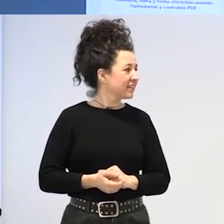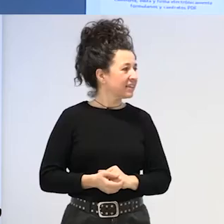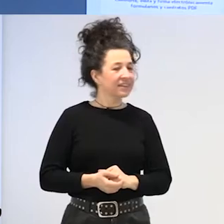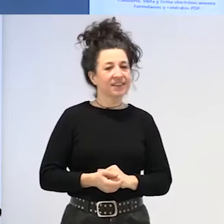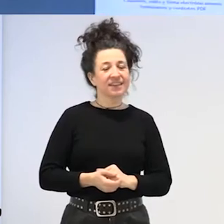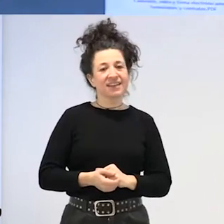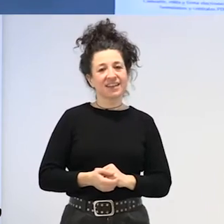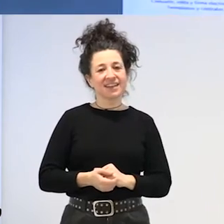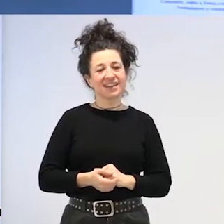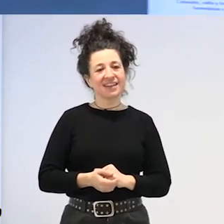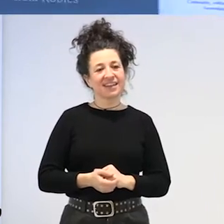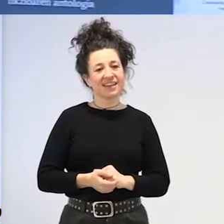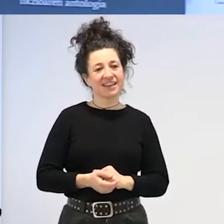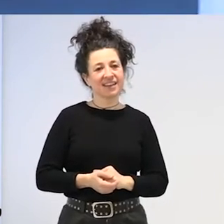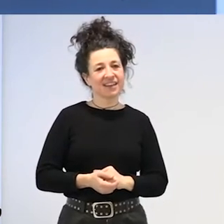Seguruenik hori ba.